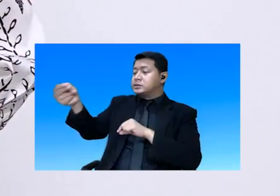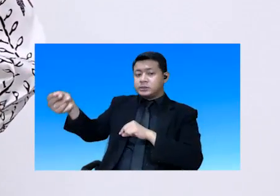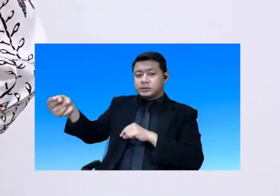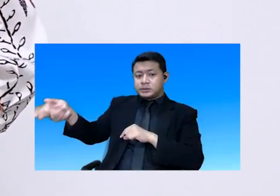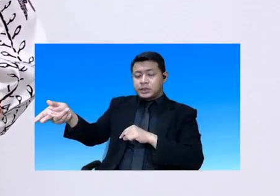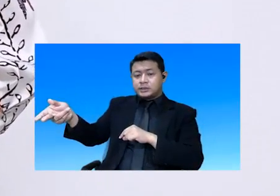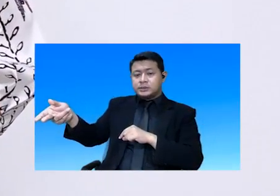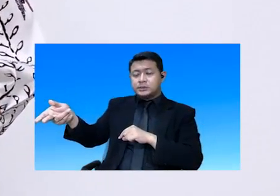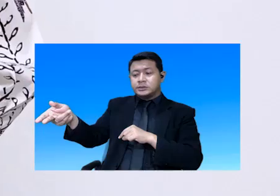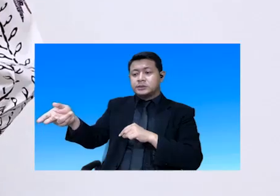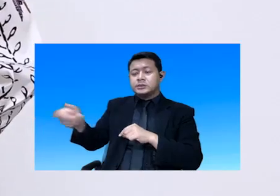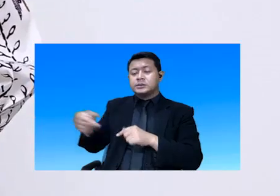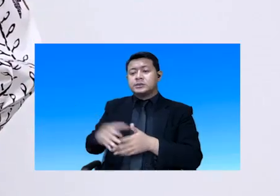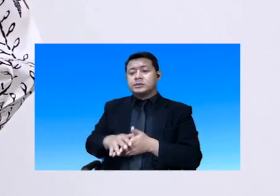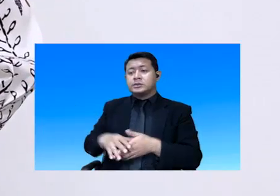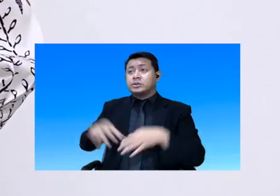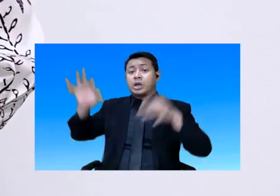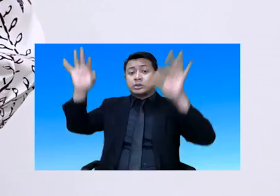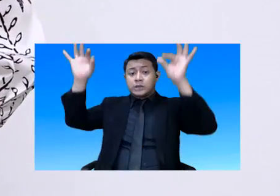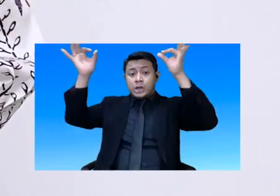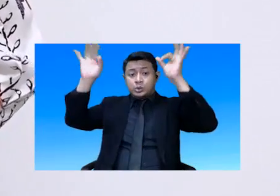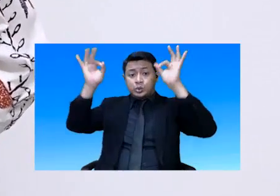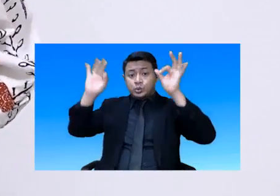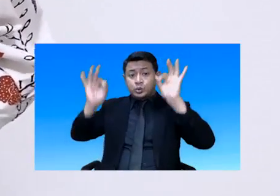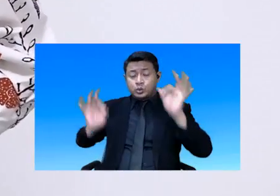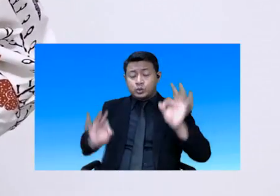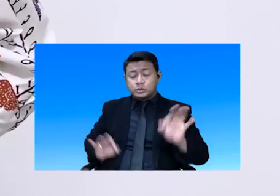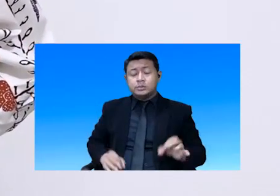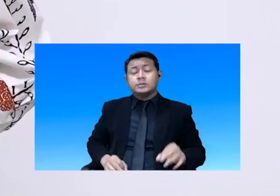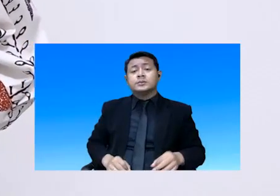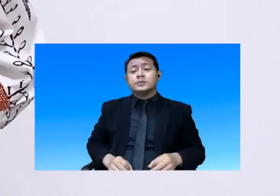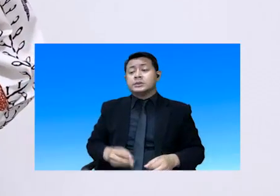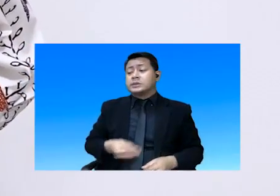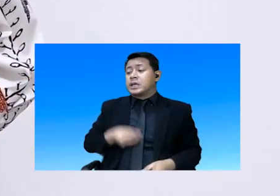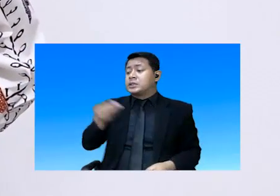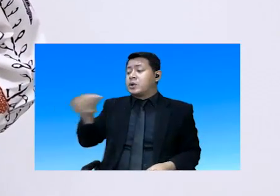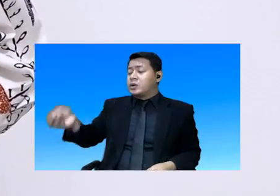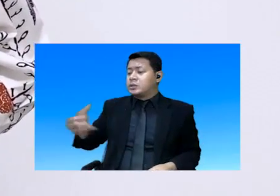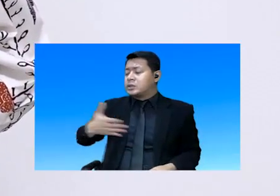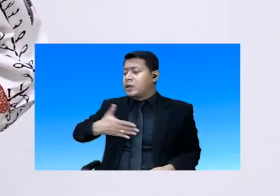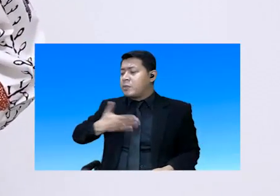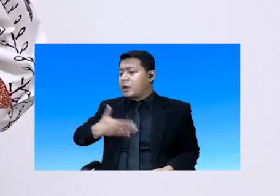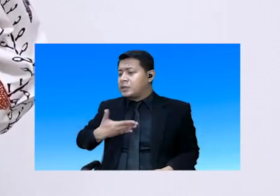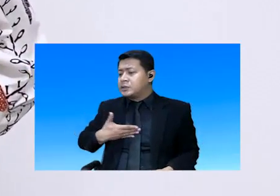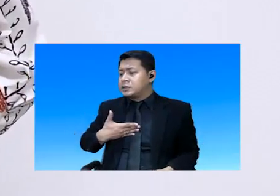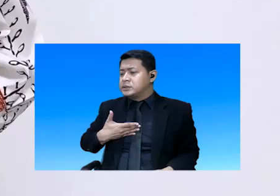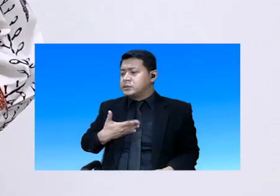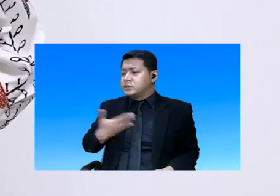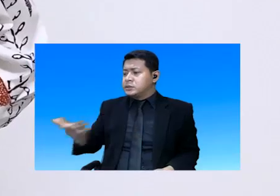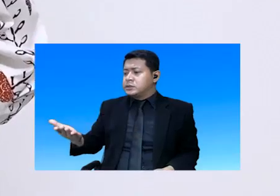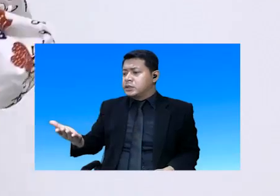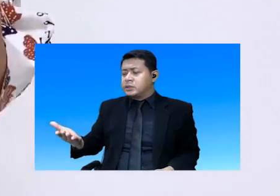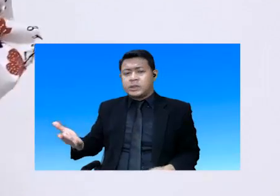pada saat di sana itu sedang turun salju. Saat saya memberikan uang itu, saya merasakan sesuatu yang luar biasa